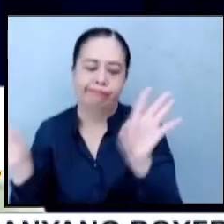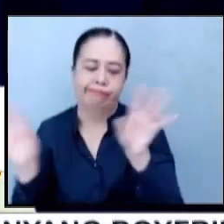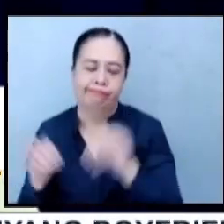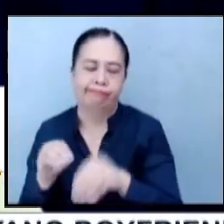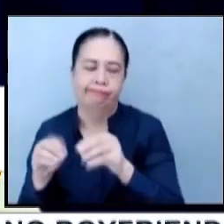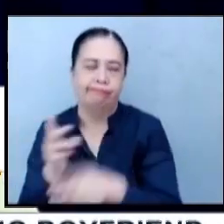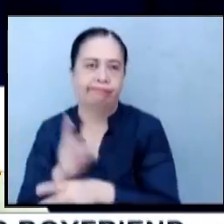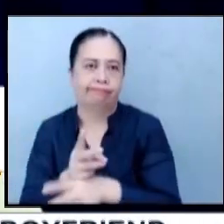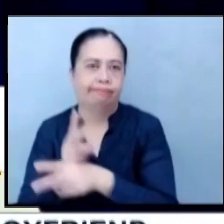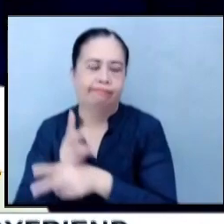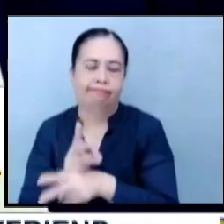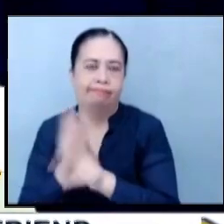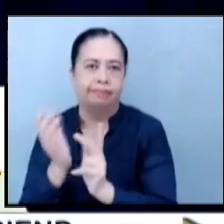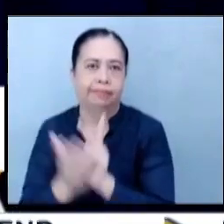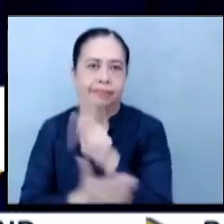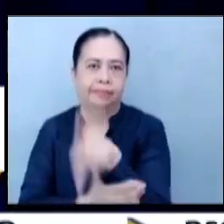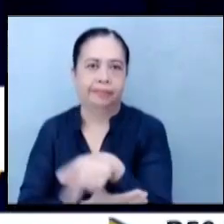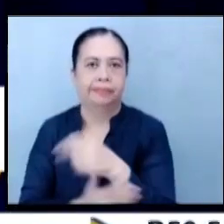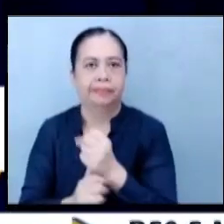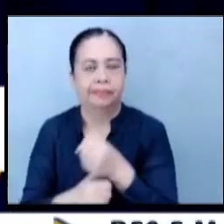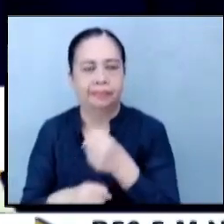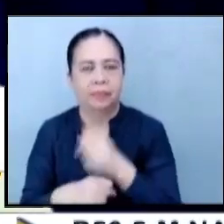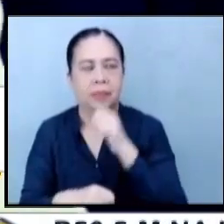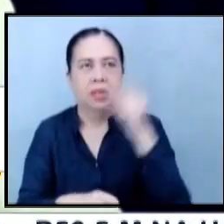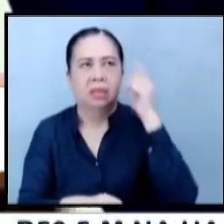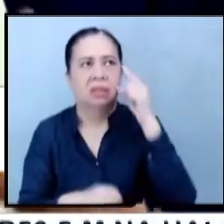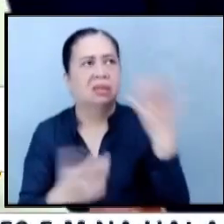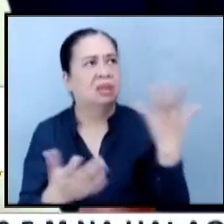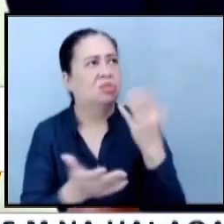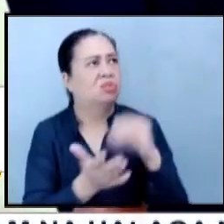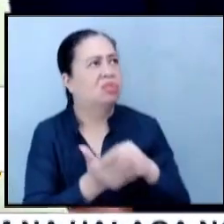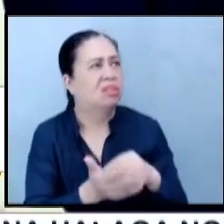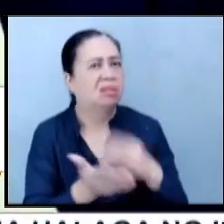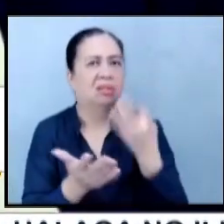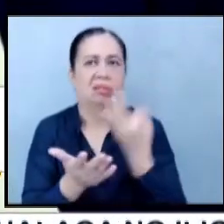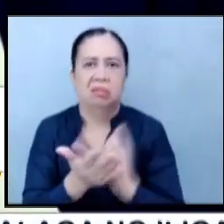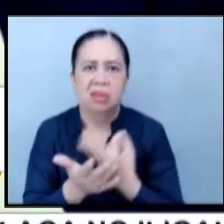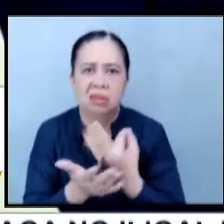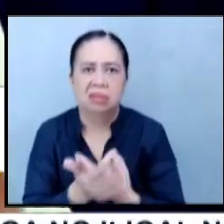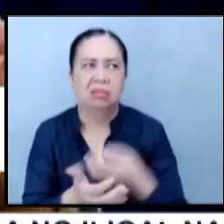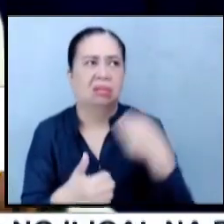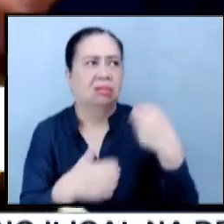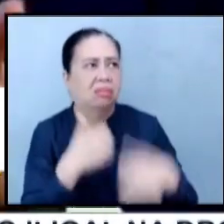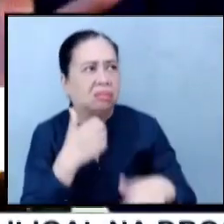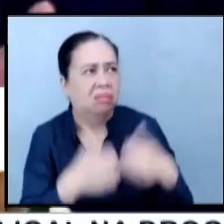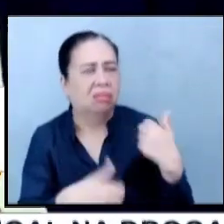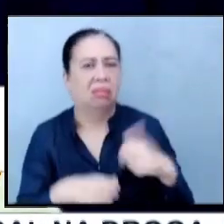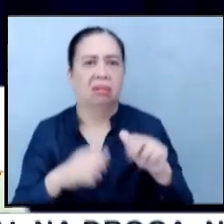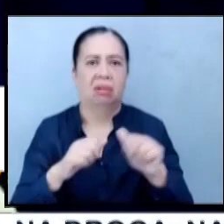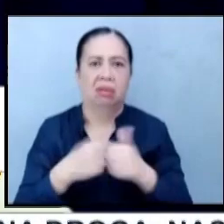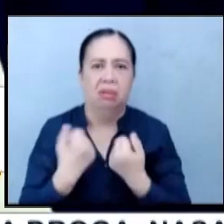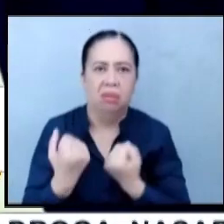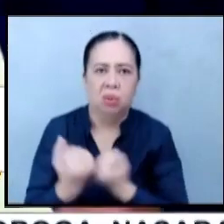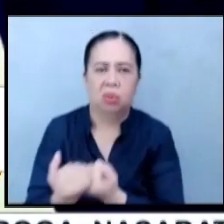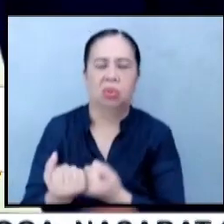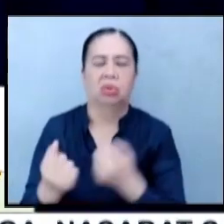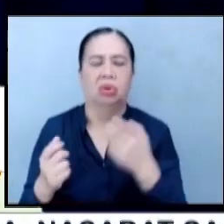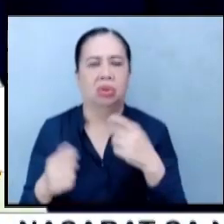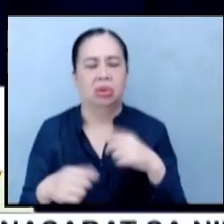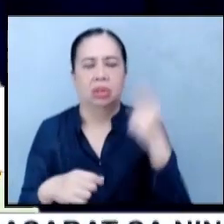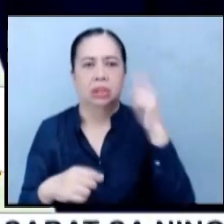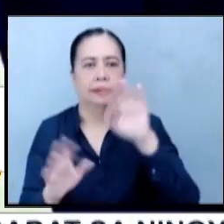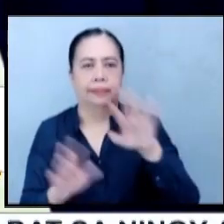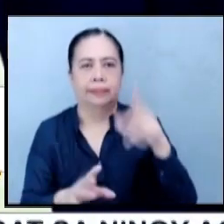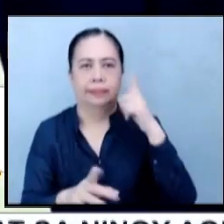tanim at to maximize production. Hindi niya iisipin saan siya uutang, paano siya magkakapera para pambili